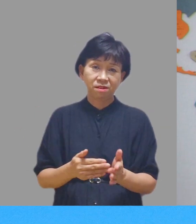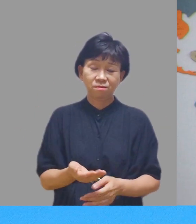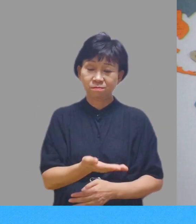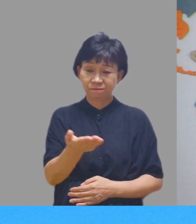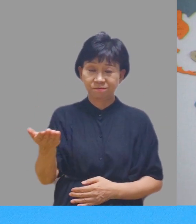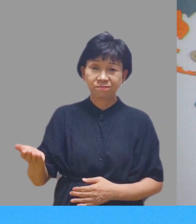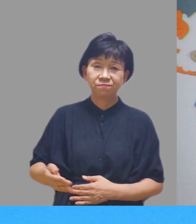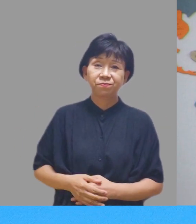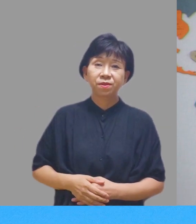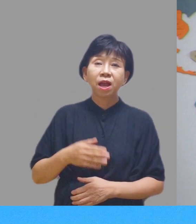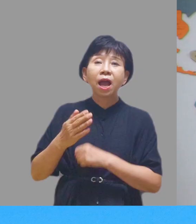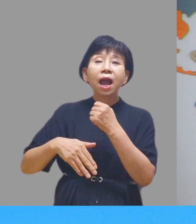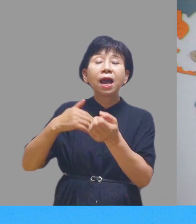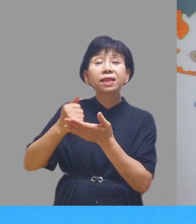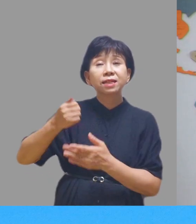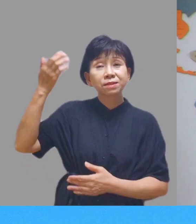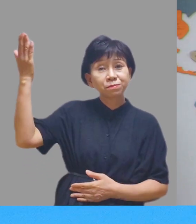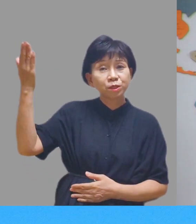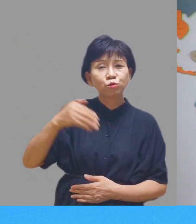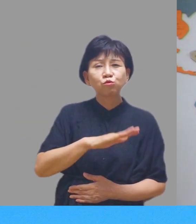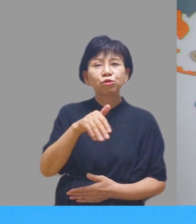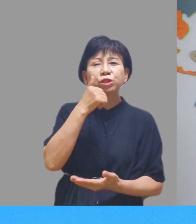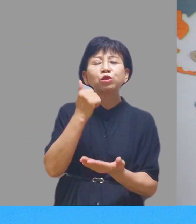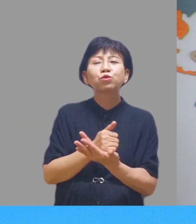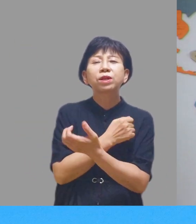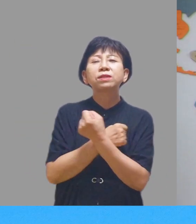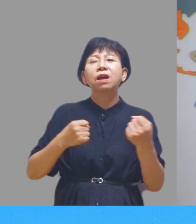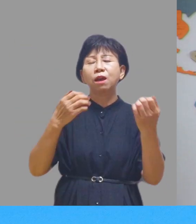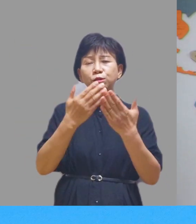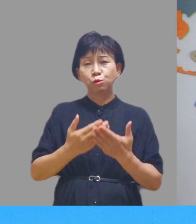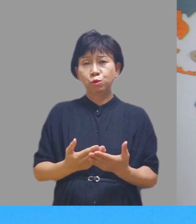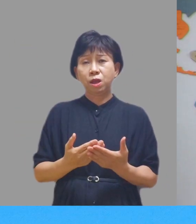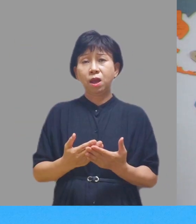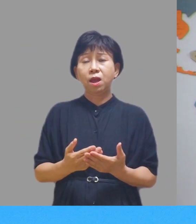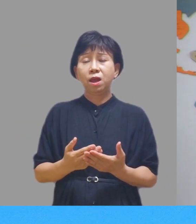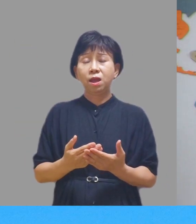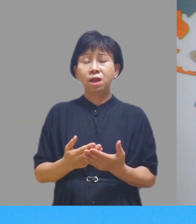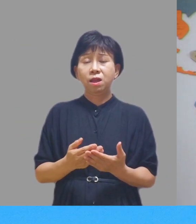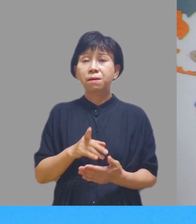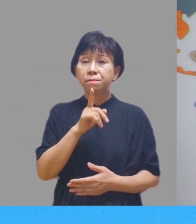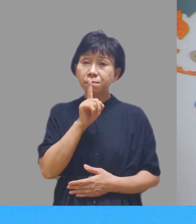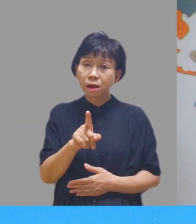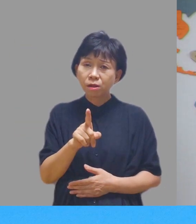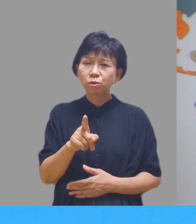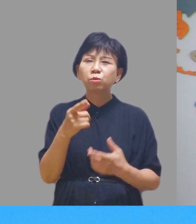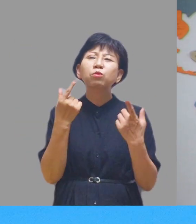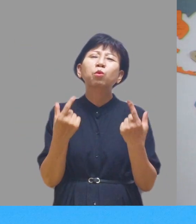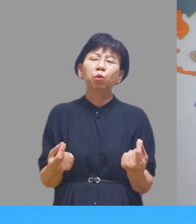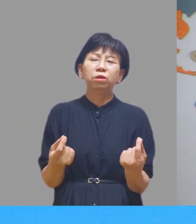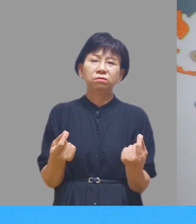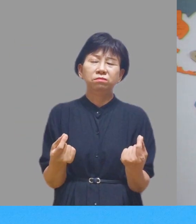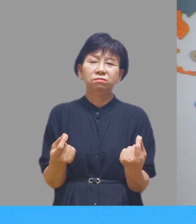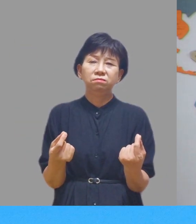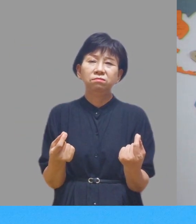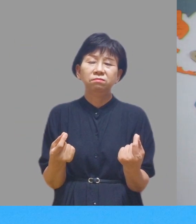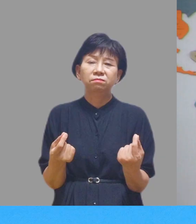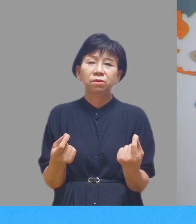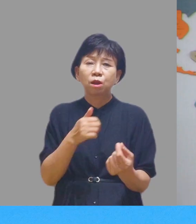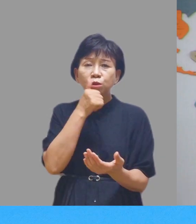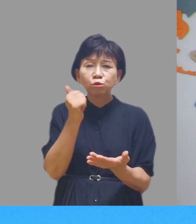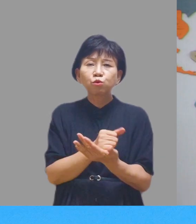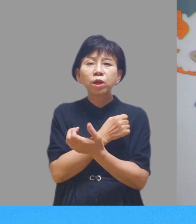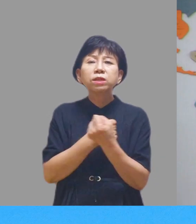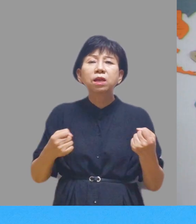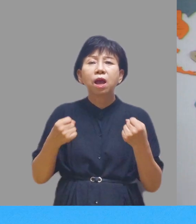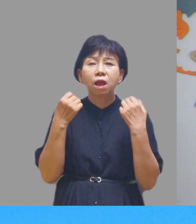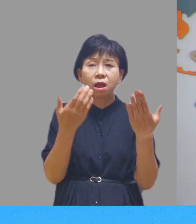여러분, 하나님께서 우리의 죄를 사하시다 말씀하실 때도 이와 같습니다. 죄를